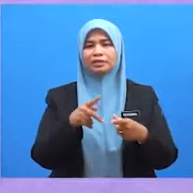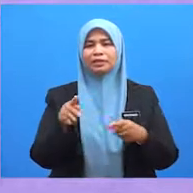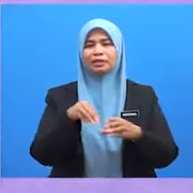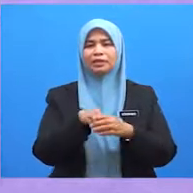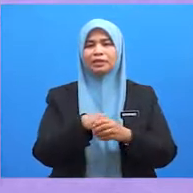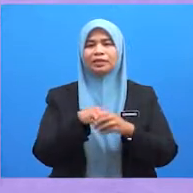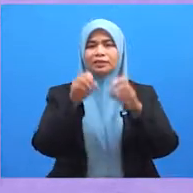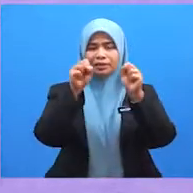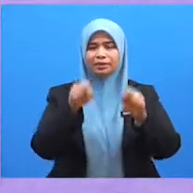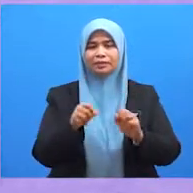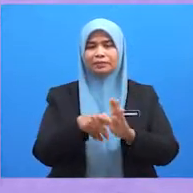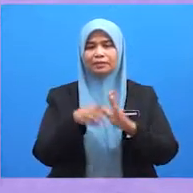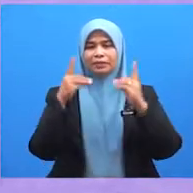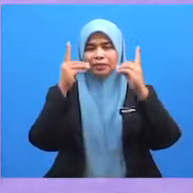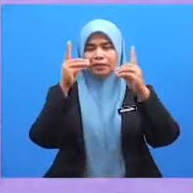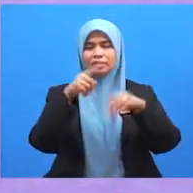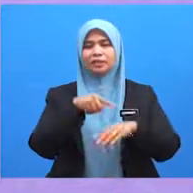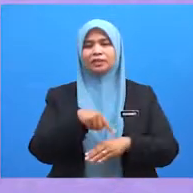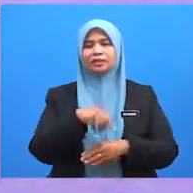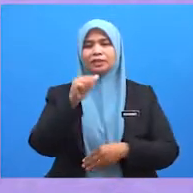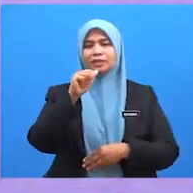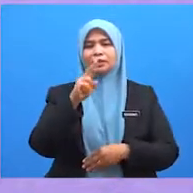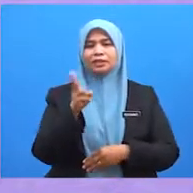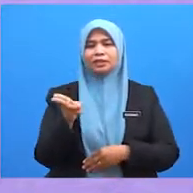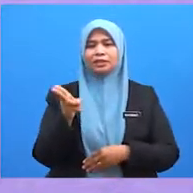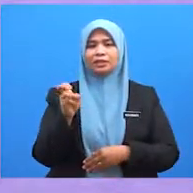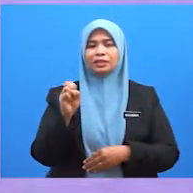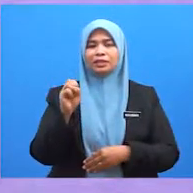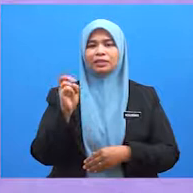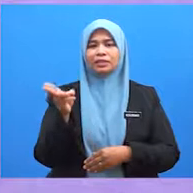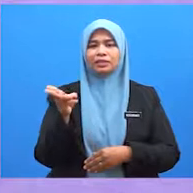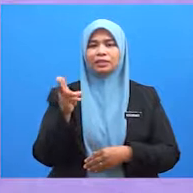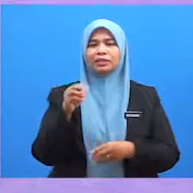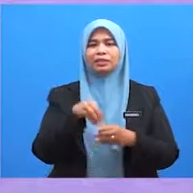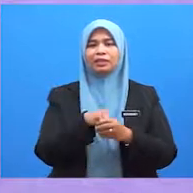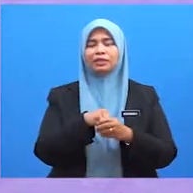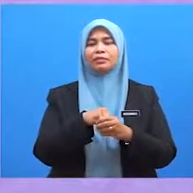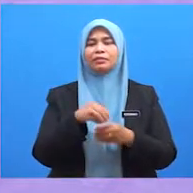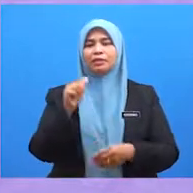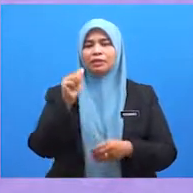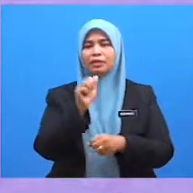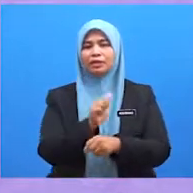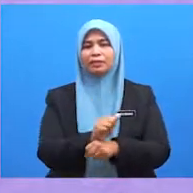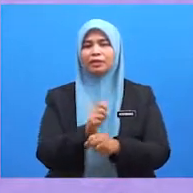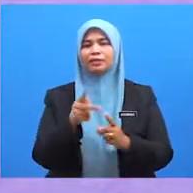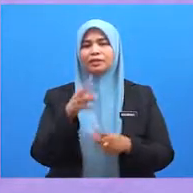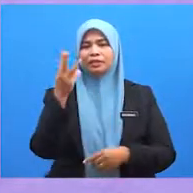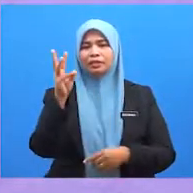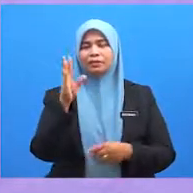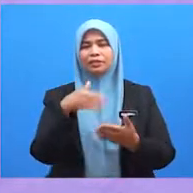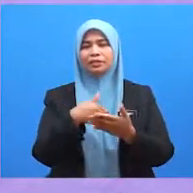dalam sistem pendidikan di Aceh pada abad ke-16 hingga 17 Masihi.